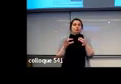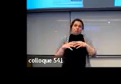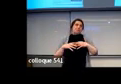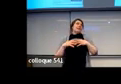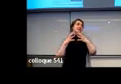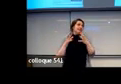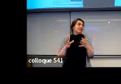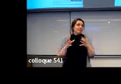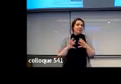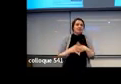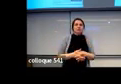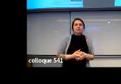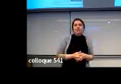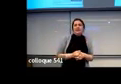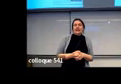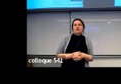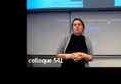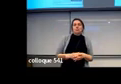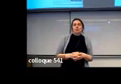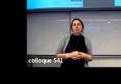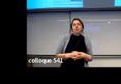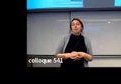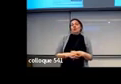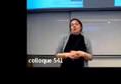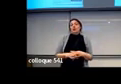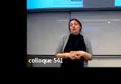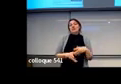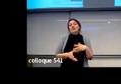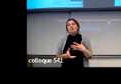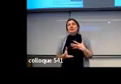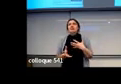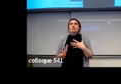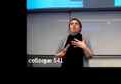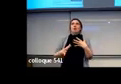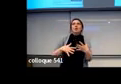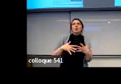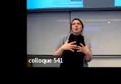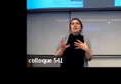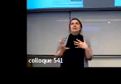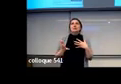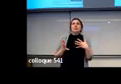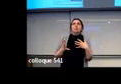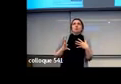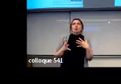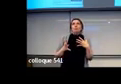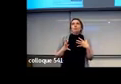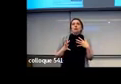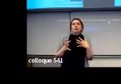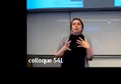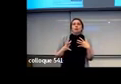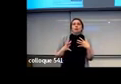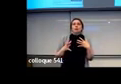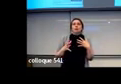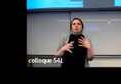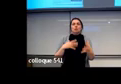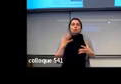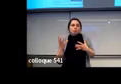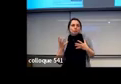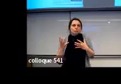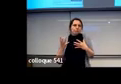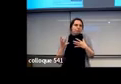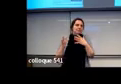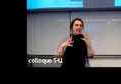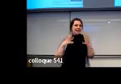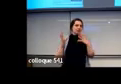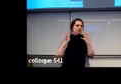de contenu se concentrer vraiment là, sur la création du contenu. Là, ici, ben, on est un peu en contexte un peu de